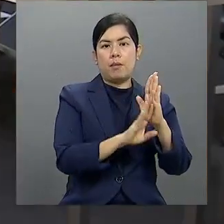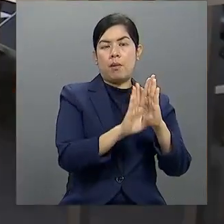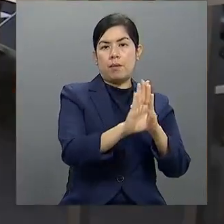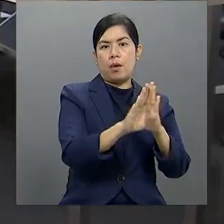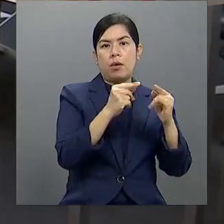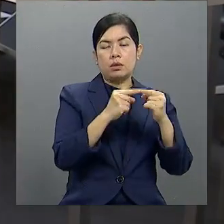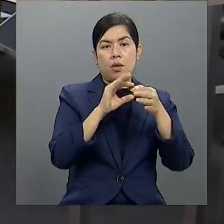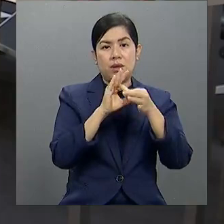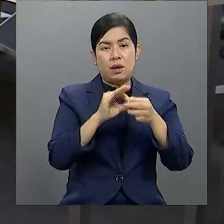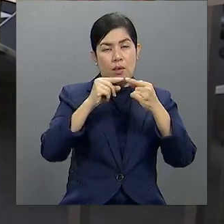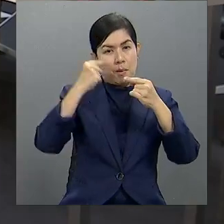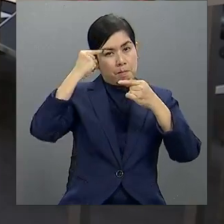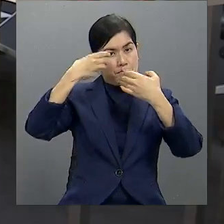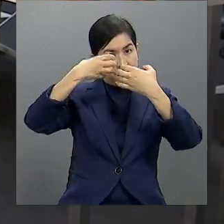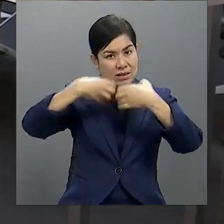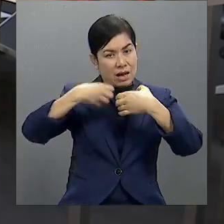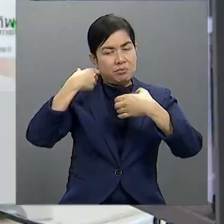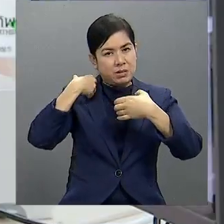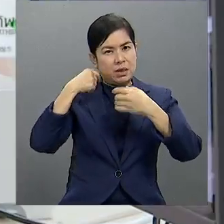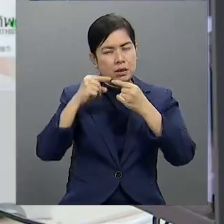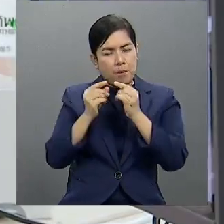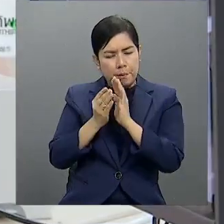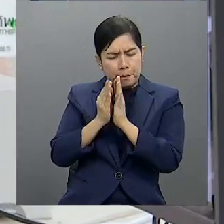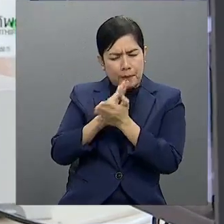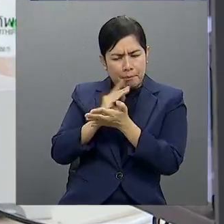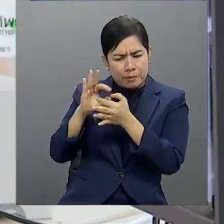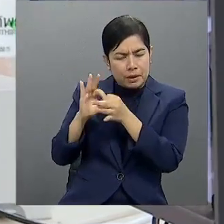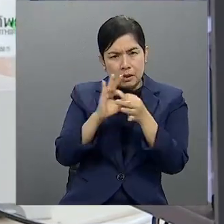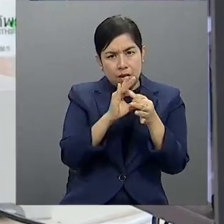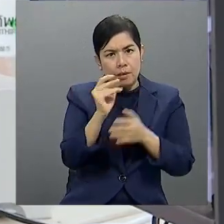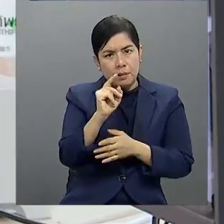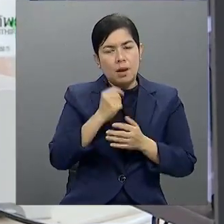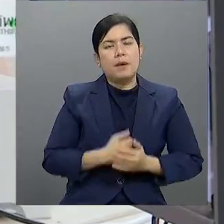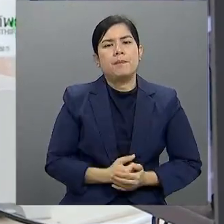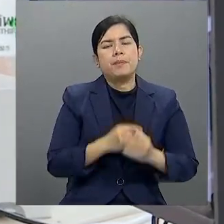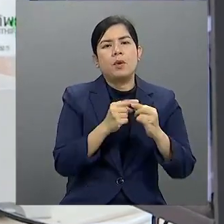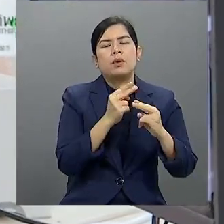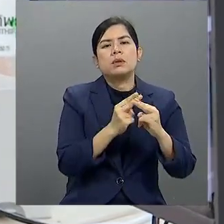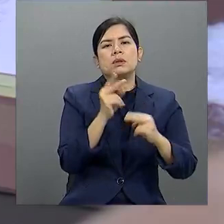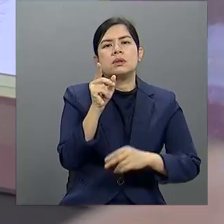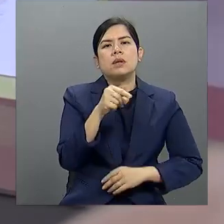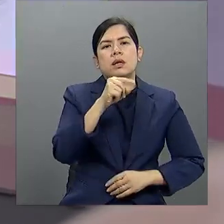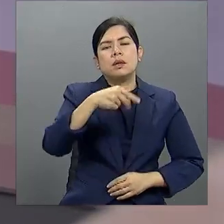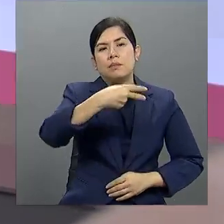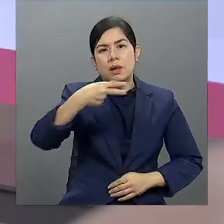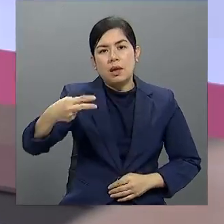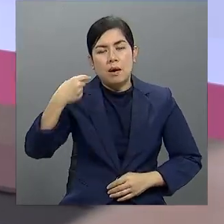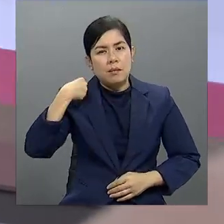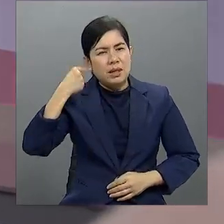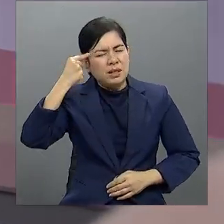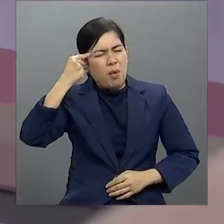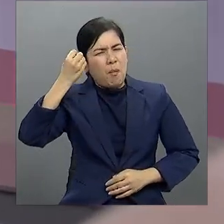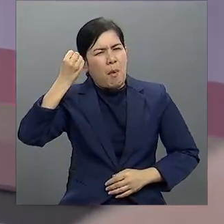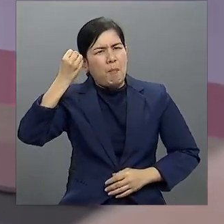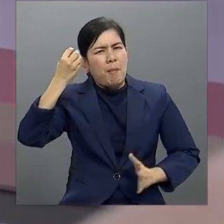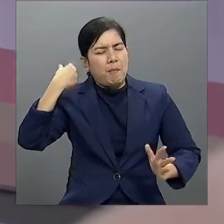ให้มีการเปลี่ยนแปลงกระแสประสาททำให้เกิดภาวะที่เขาเรียกว่า central sensitization ทำให้อาการปวดมากขึ้นกระจายวงกว้างขึ้นแล้วก็เรื้อรัง